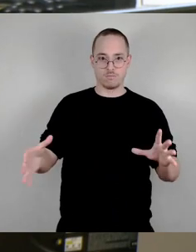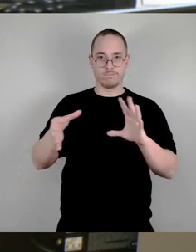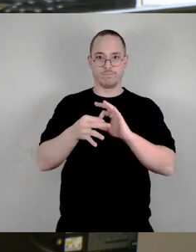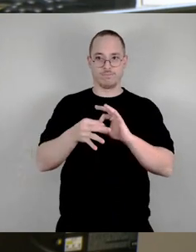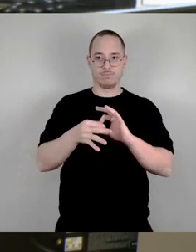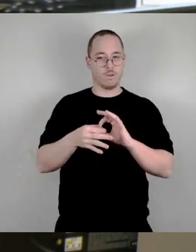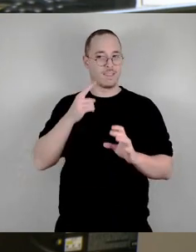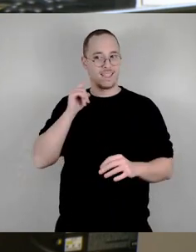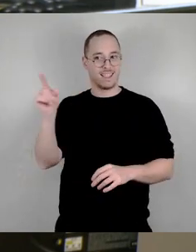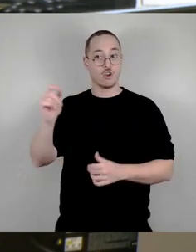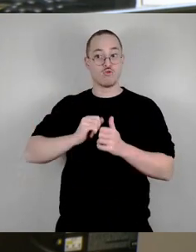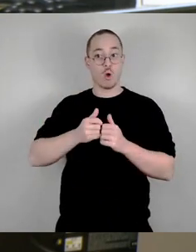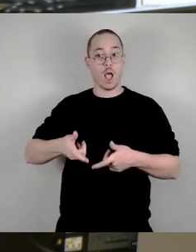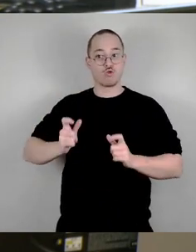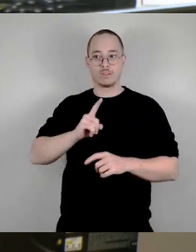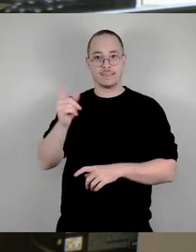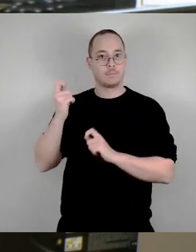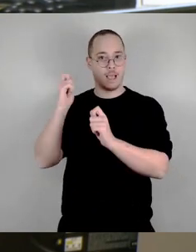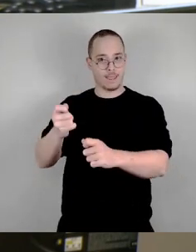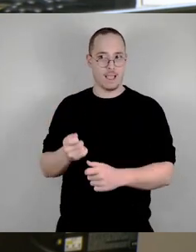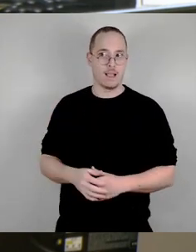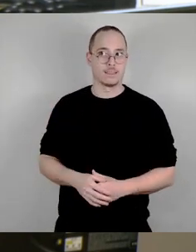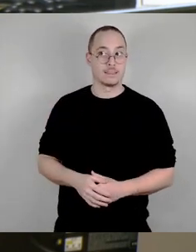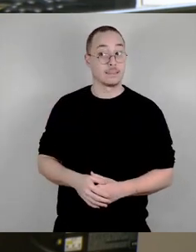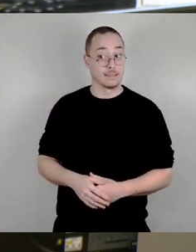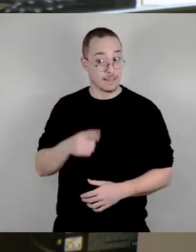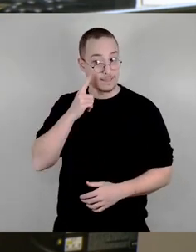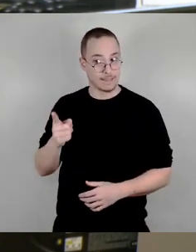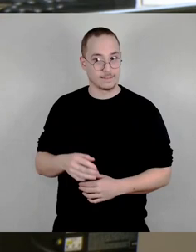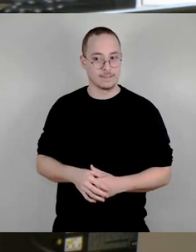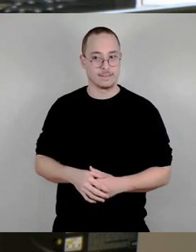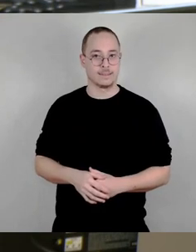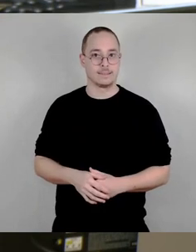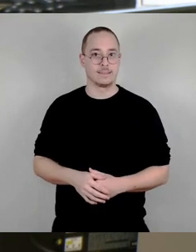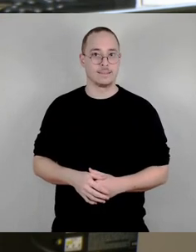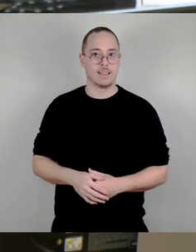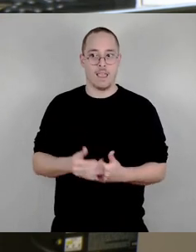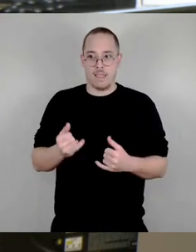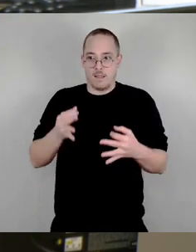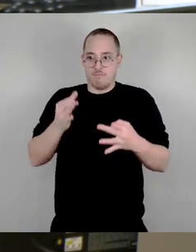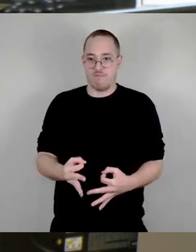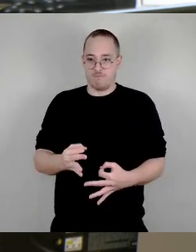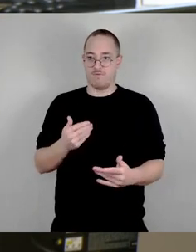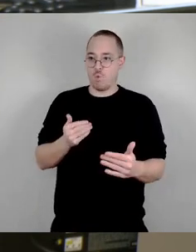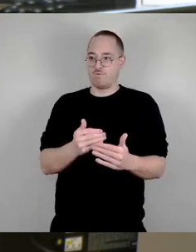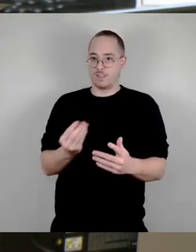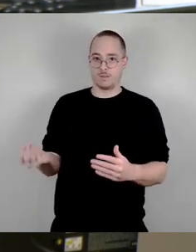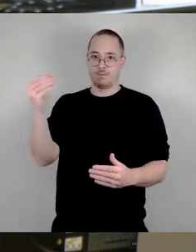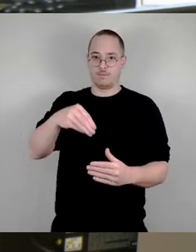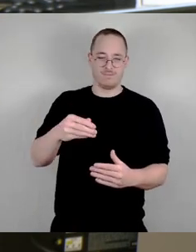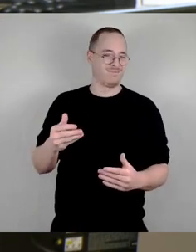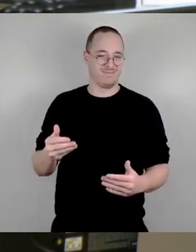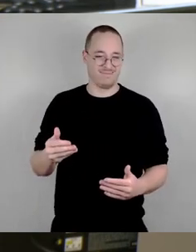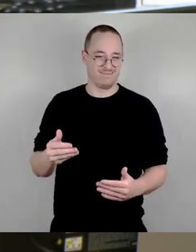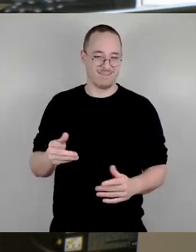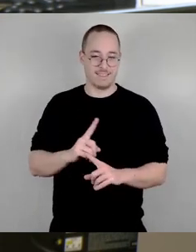dass es eure Neustädter Stadtbezirksbeiräte beantragt haben, soll jetzt quasi noch mit reingebracht werden. Ich würde dann gleich den